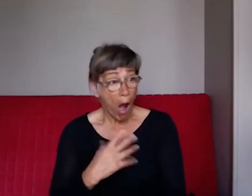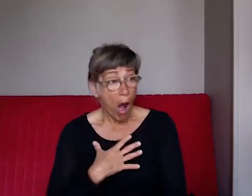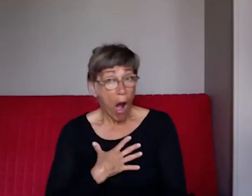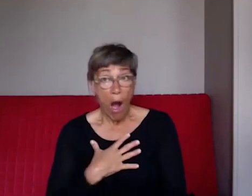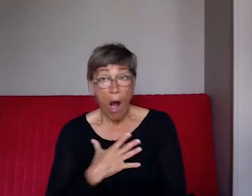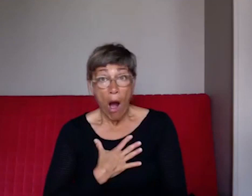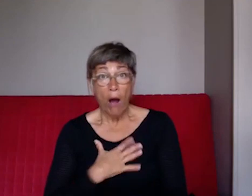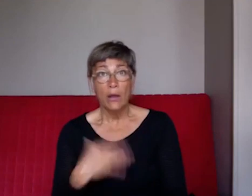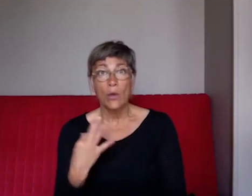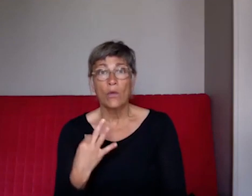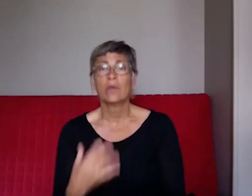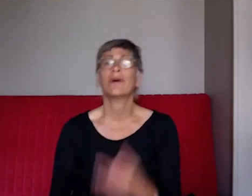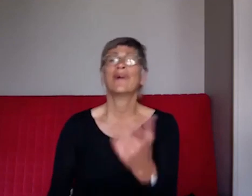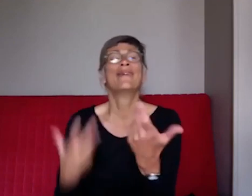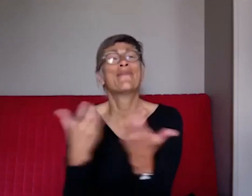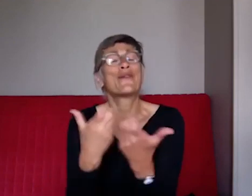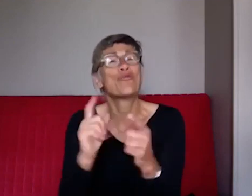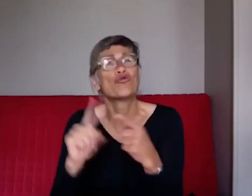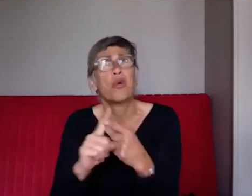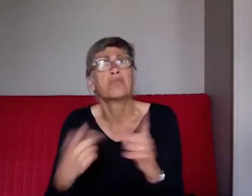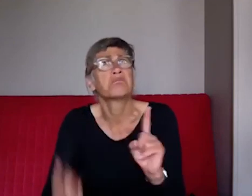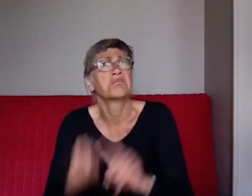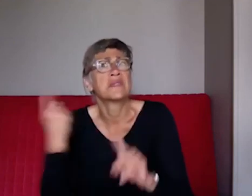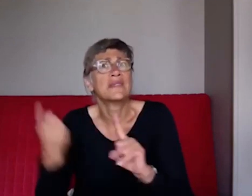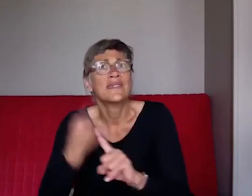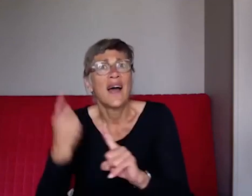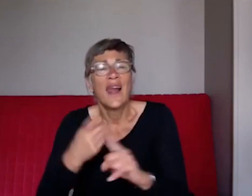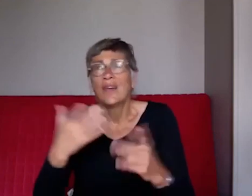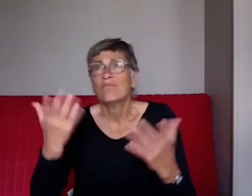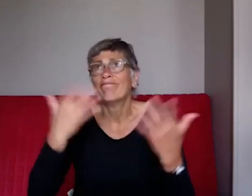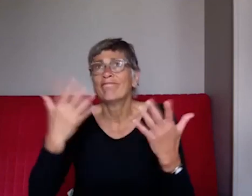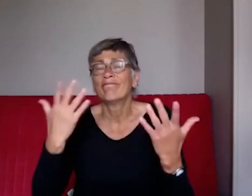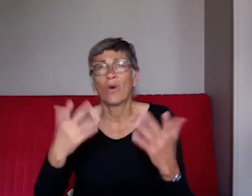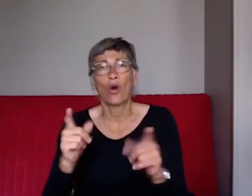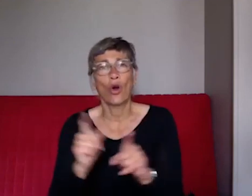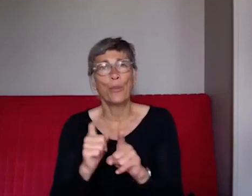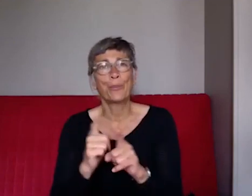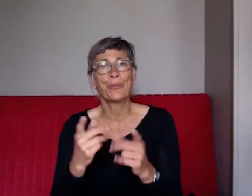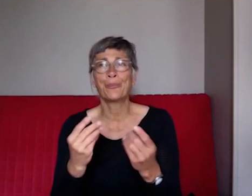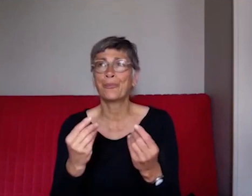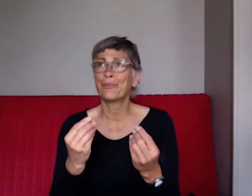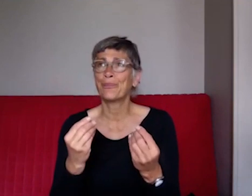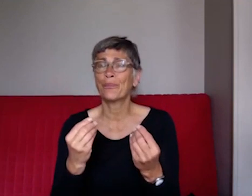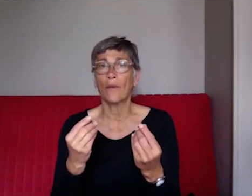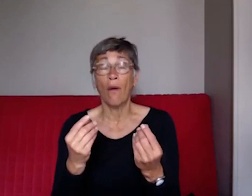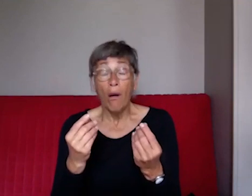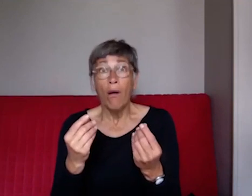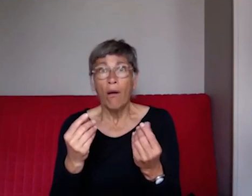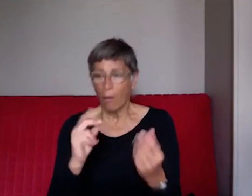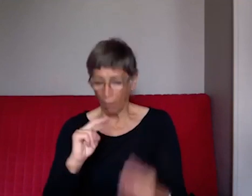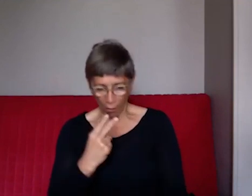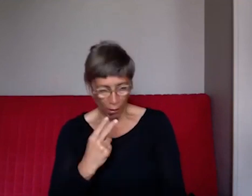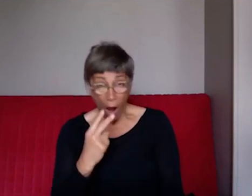par exemple, des choses particulières qui ont été tout à fait extraordinaires pour ces